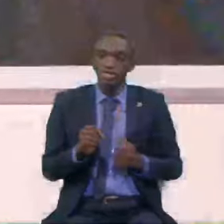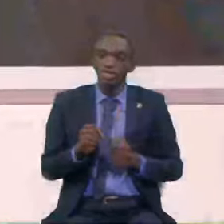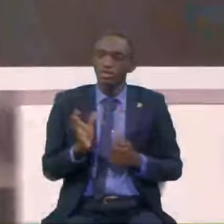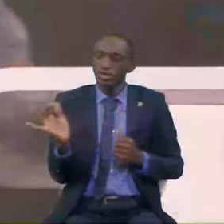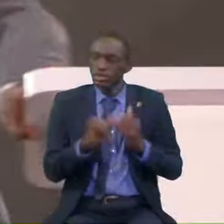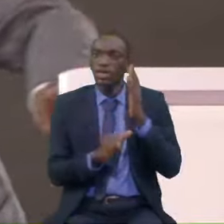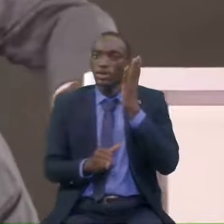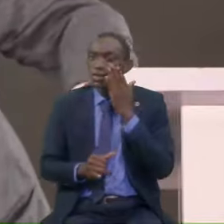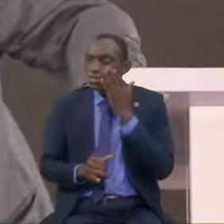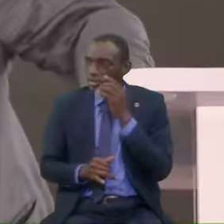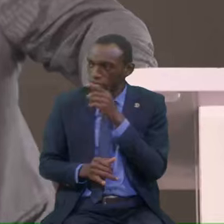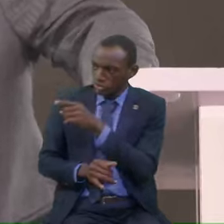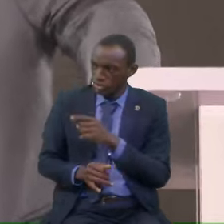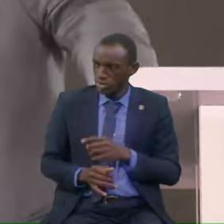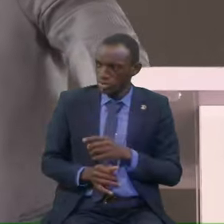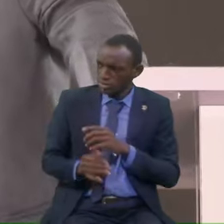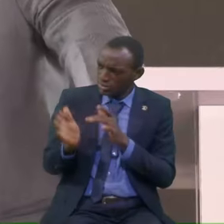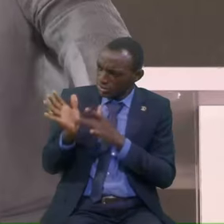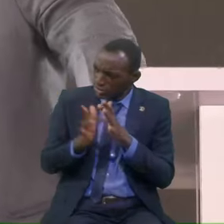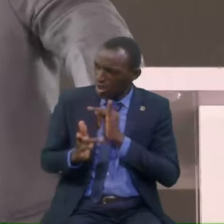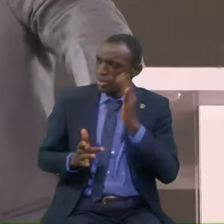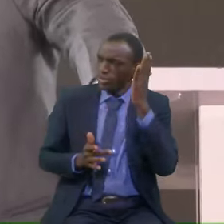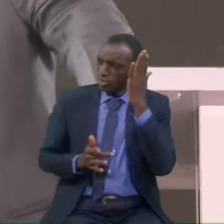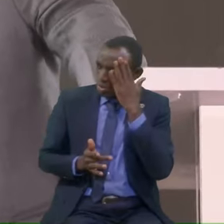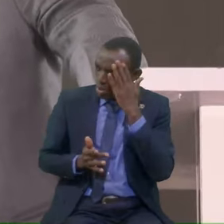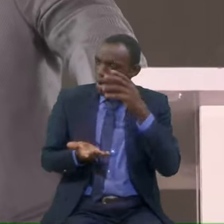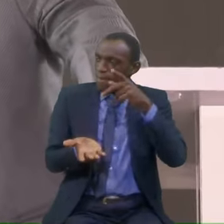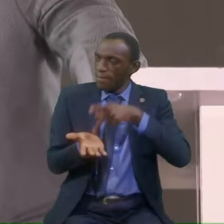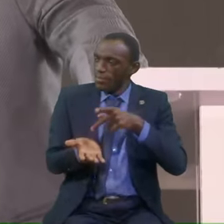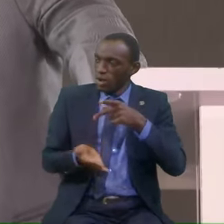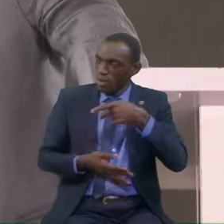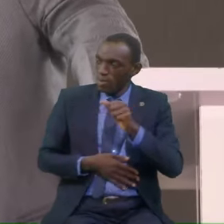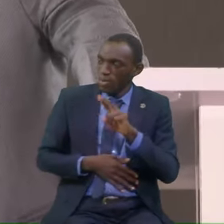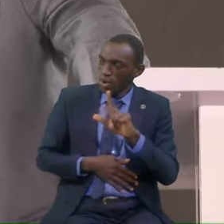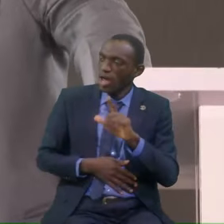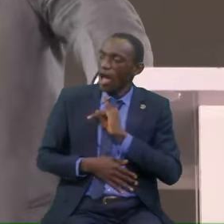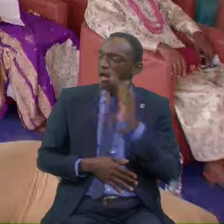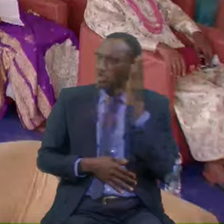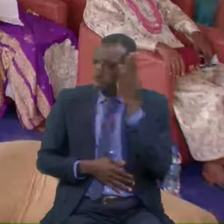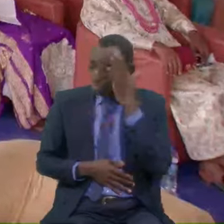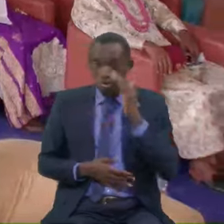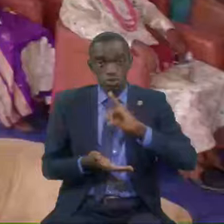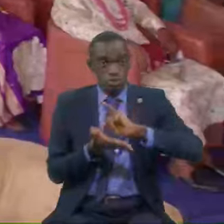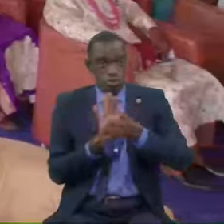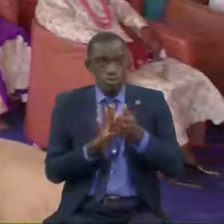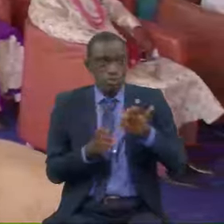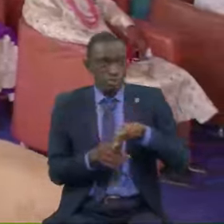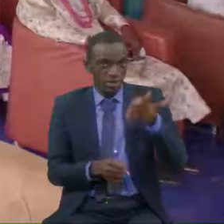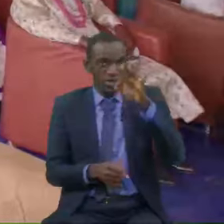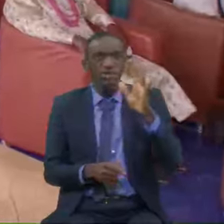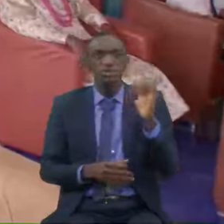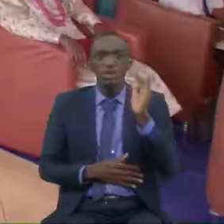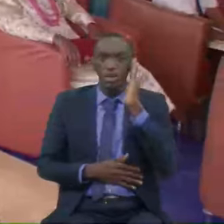reconnaître. Je connais Jésus. Je connais Paul. Ces esprits vont te